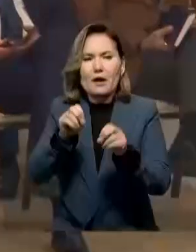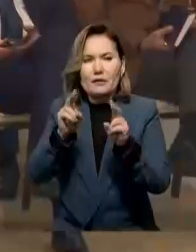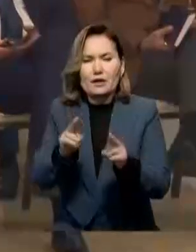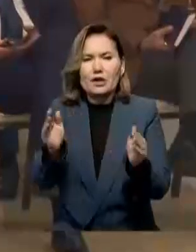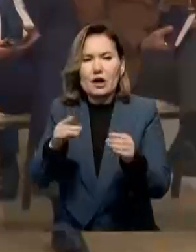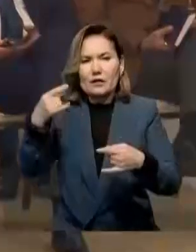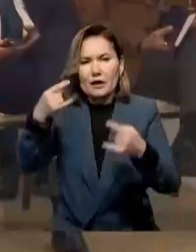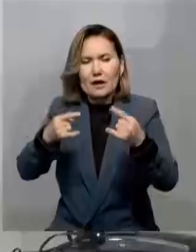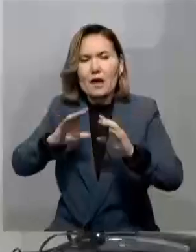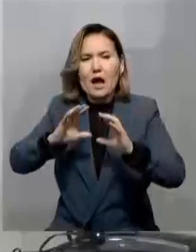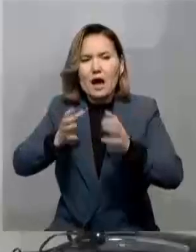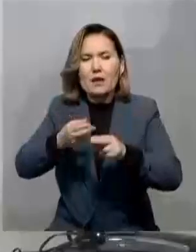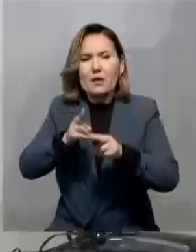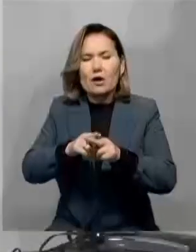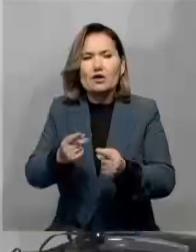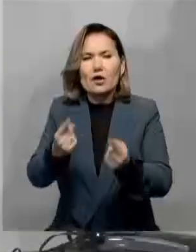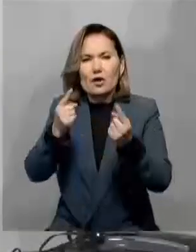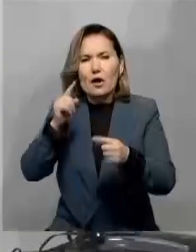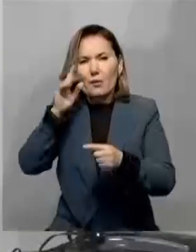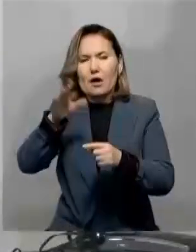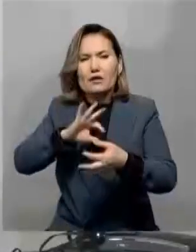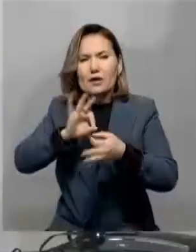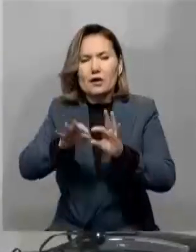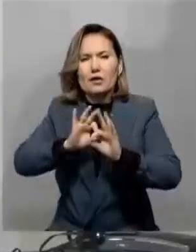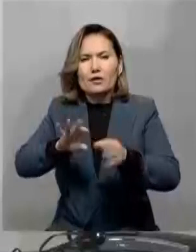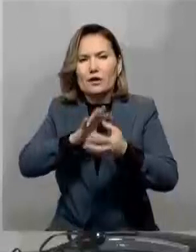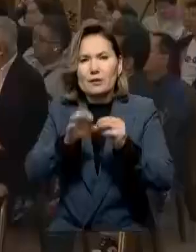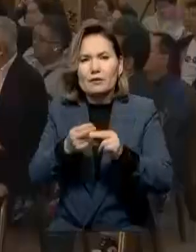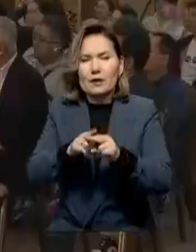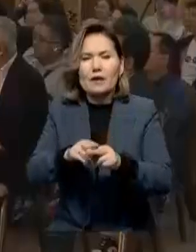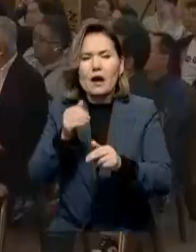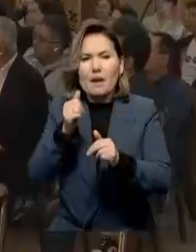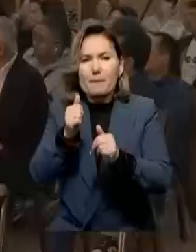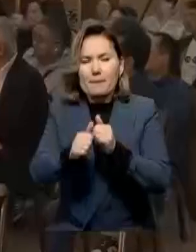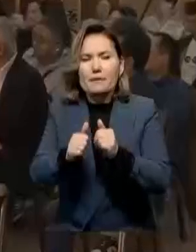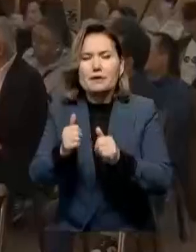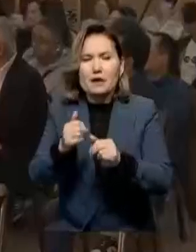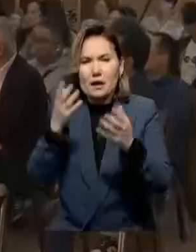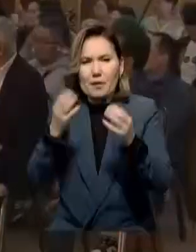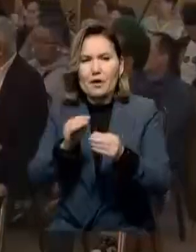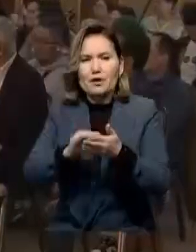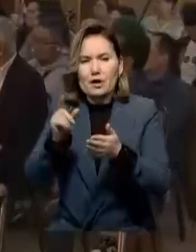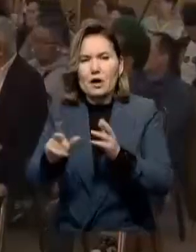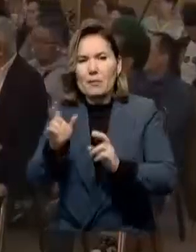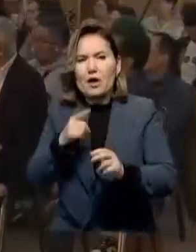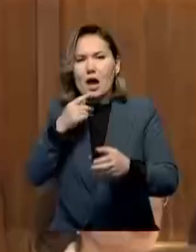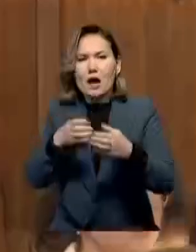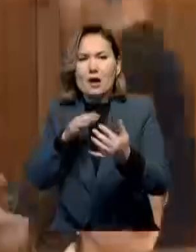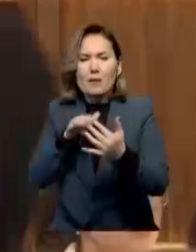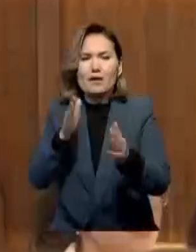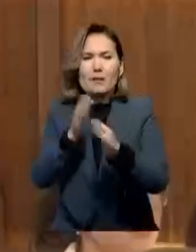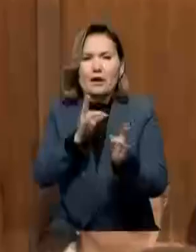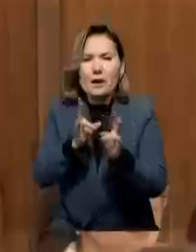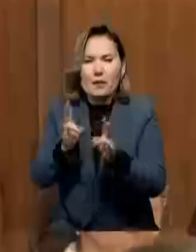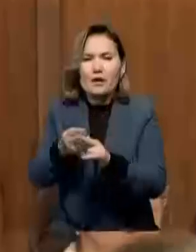шағын телеарнаның әлемдік медиа алпауытқа айналу жолынан сыр шертті. Апта бойы журналистер мен студенттер әскери қақтығыс пен